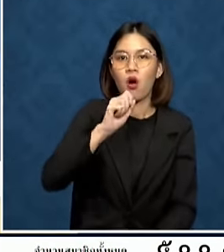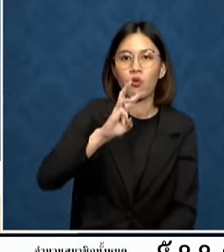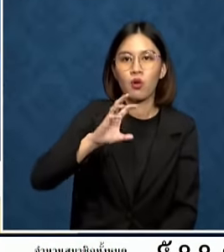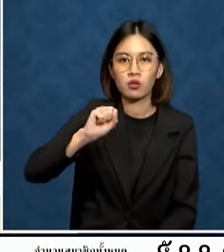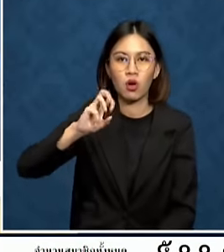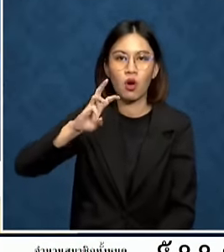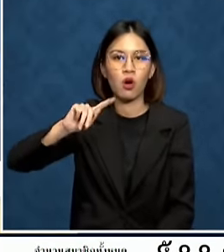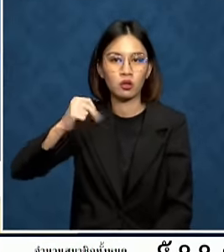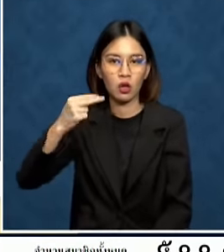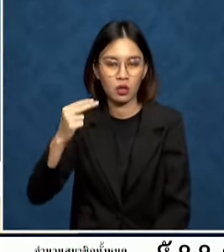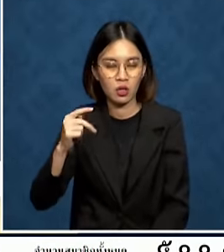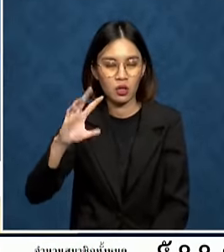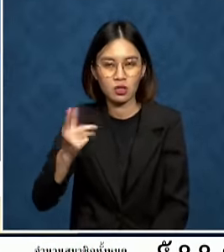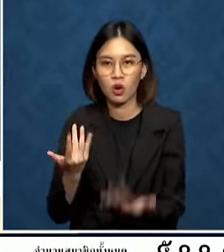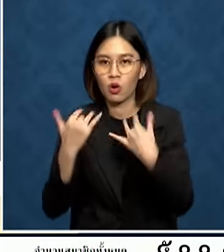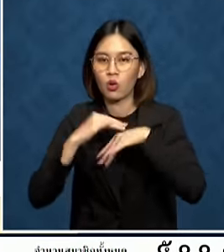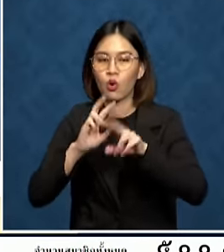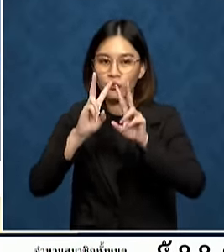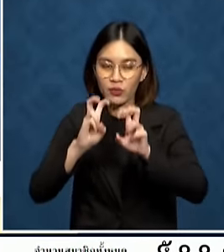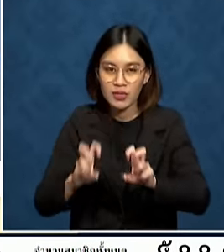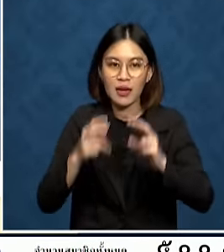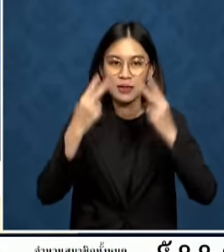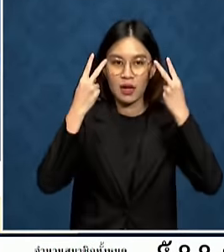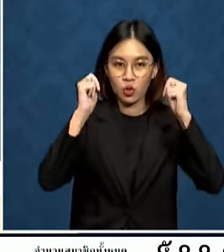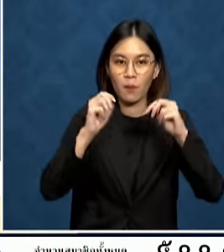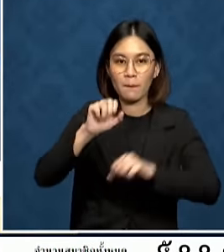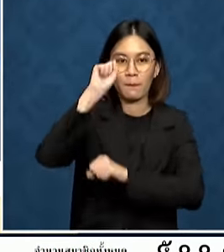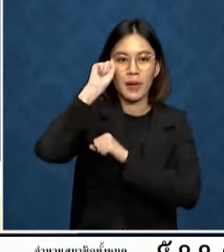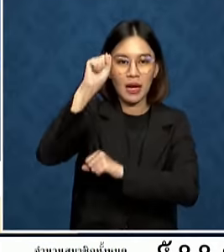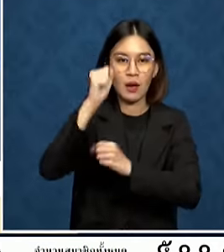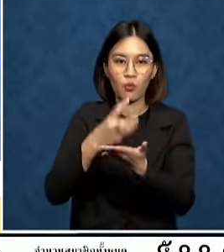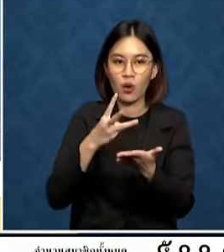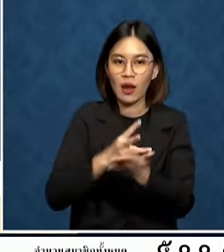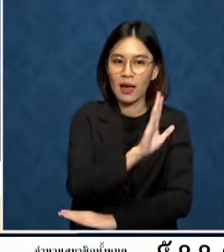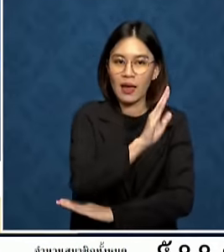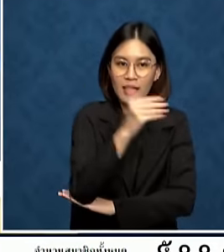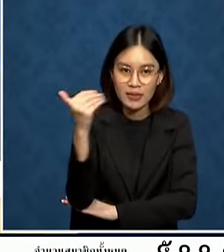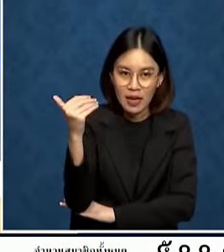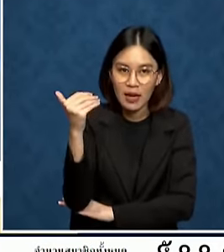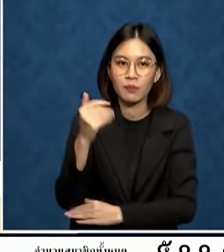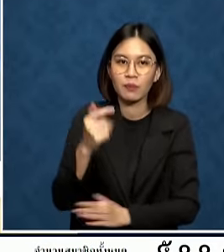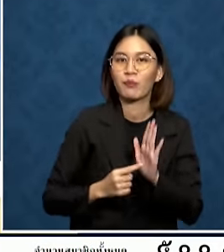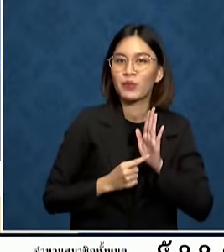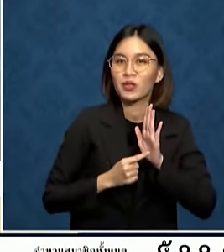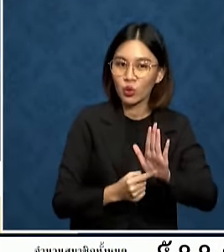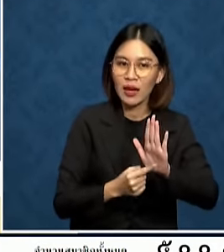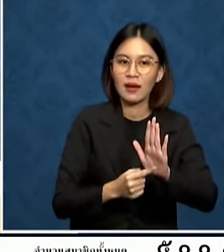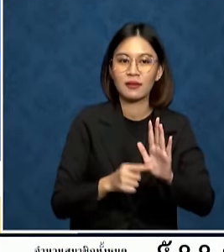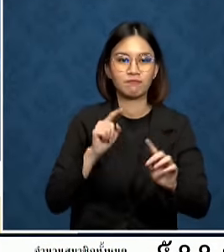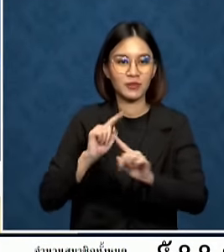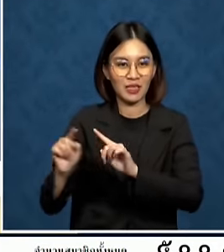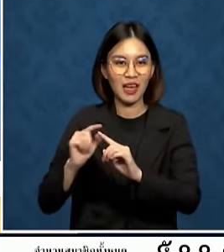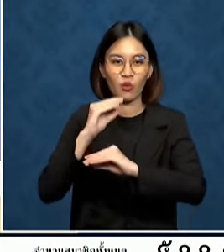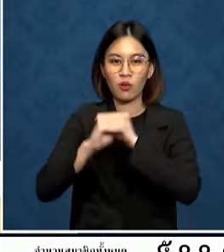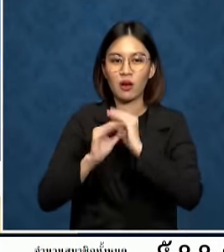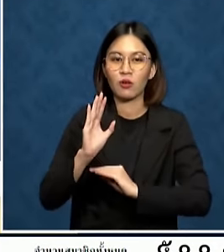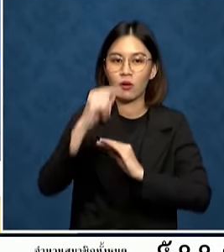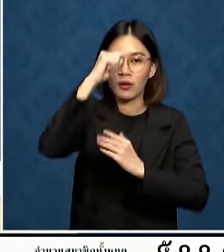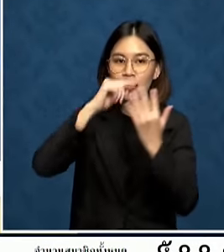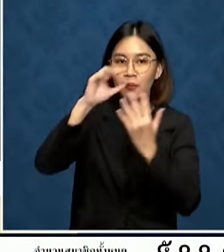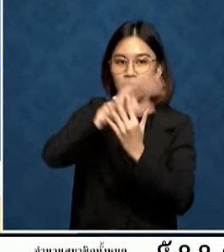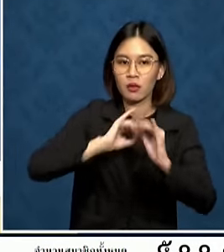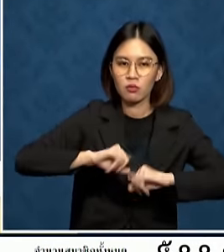เข้าร่วมวิจัยนะครับท่านนายกประกาศเลยเป็นวาระแห่งชาติเป็นโชว์คเป็นอ thilandอีกอันหนึ่งนะครับให้ผู้